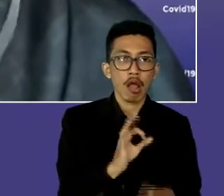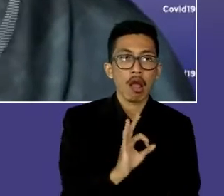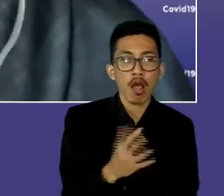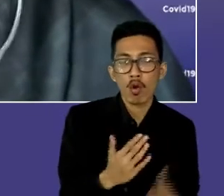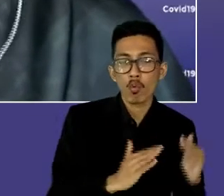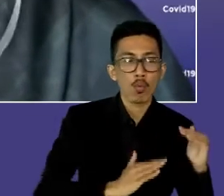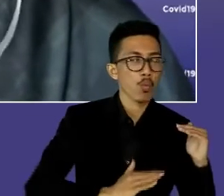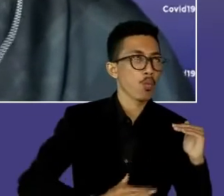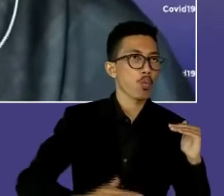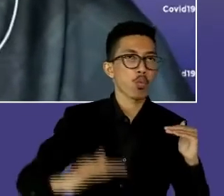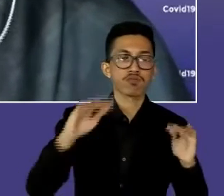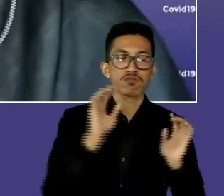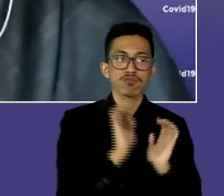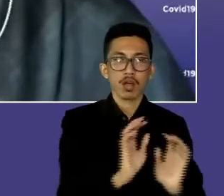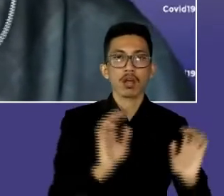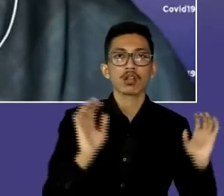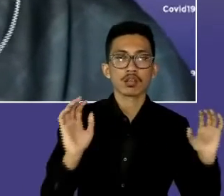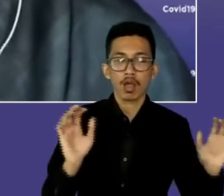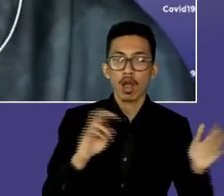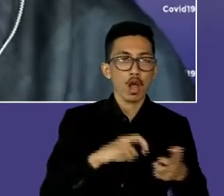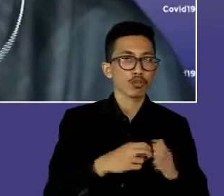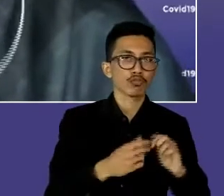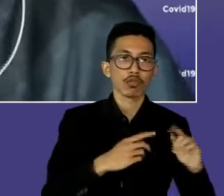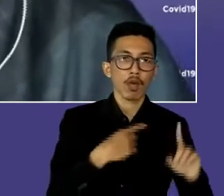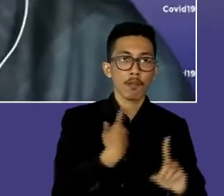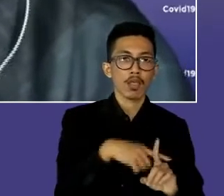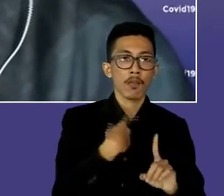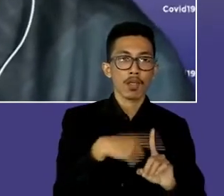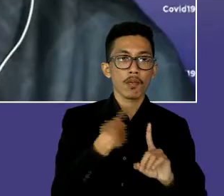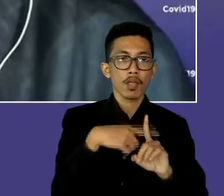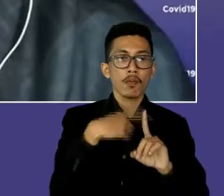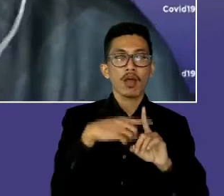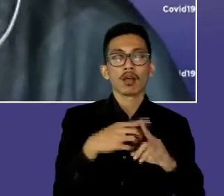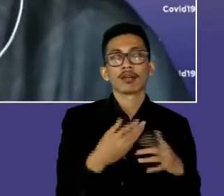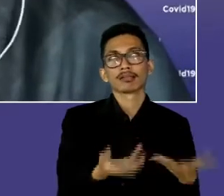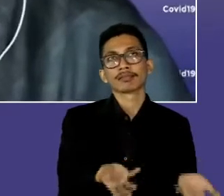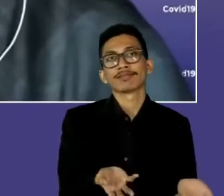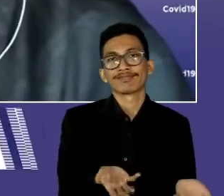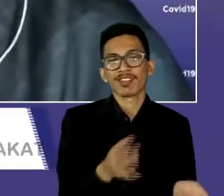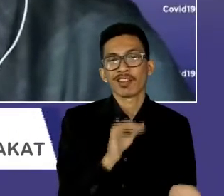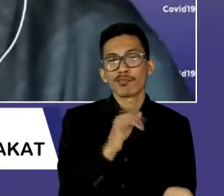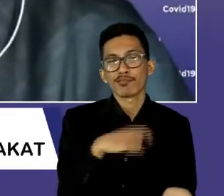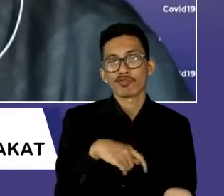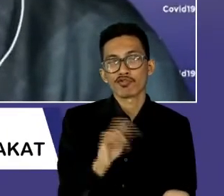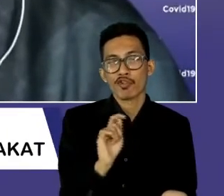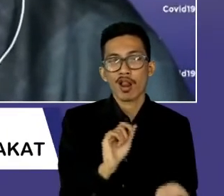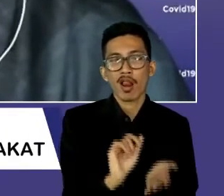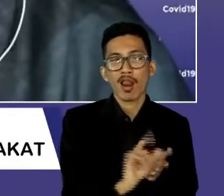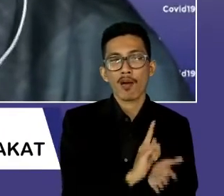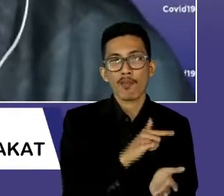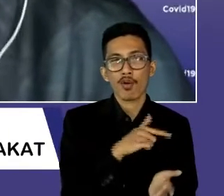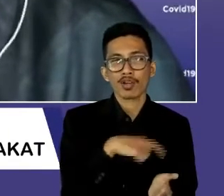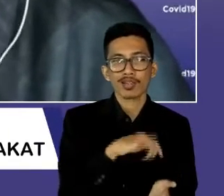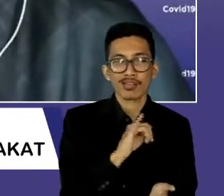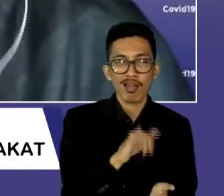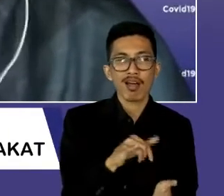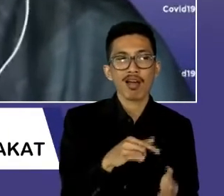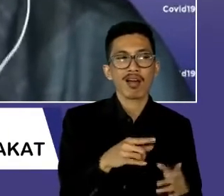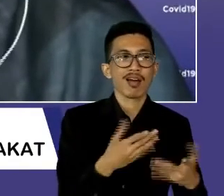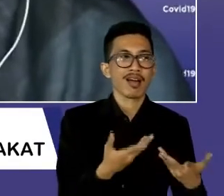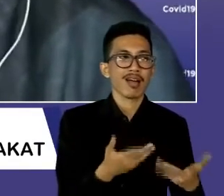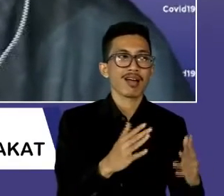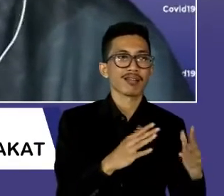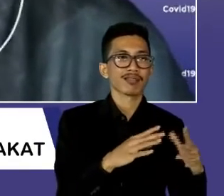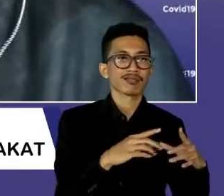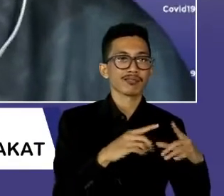kita kemudian melihat, wah kasus kemudian naik terus di Pulau Sumatera, ya nggak heran. Ternyata sesuai nih sama laporan dari PPKM Mikro kita gitu